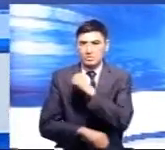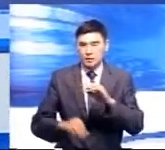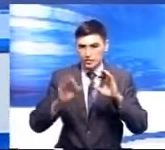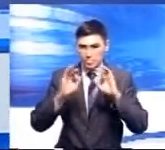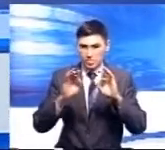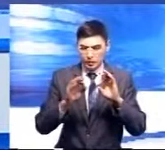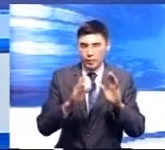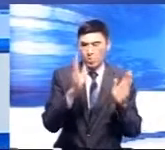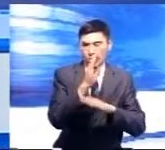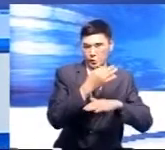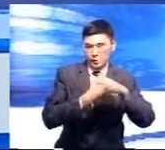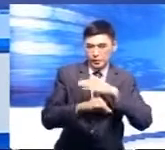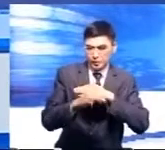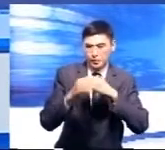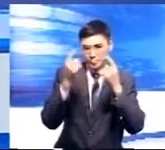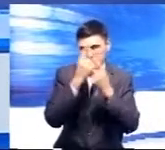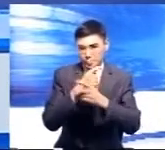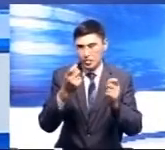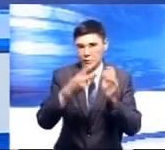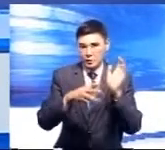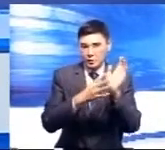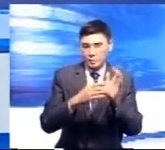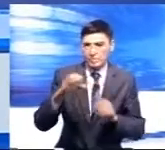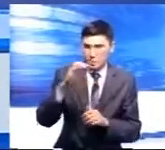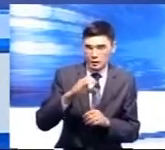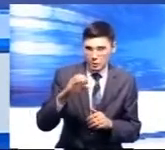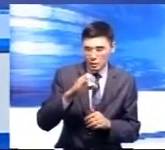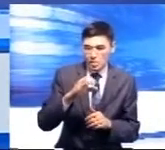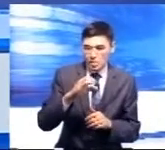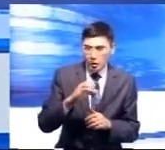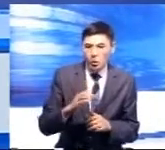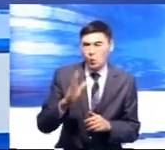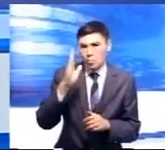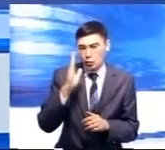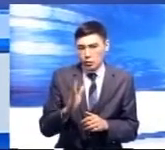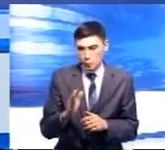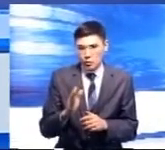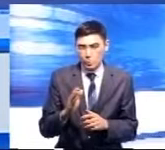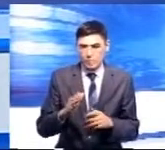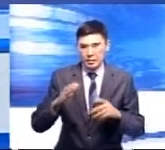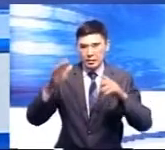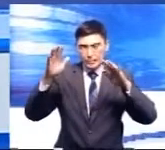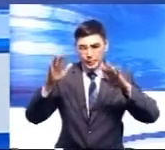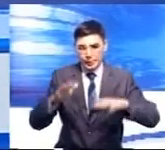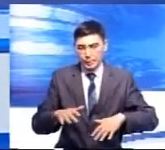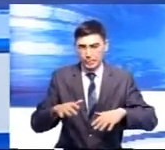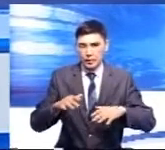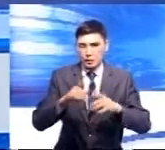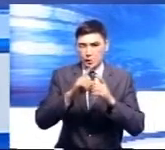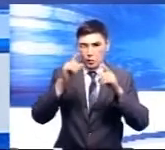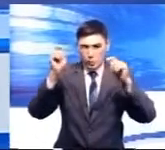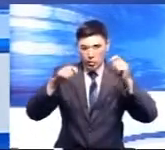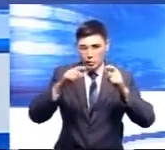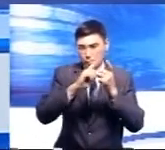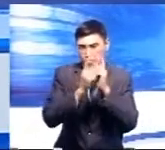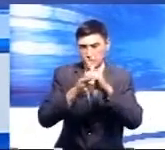выпуска штормовое предупреждение. 29 сентября в Восточно-Казахстанской области синоптики обещают местами сильные осадки, дождь с переходом в